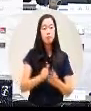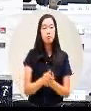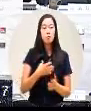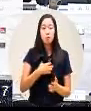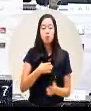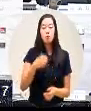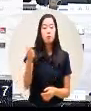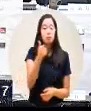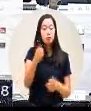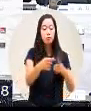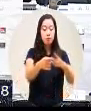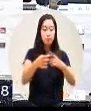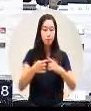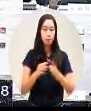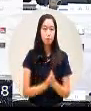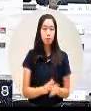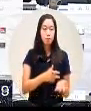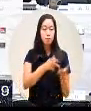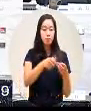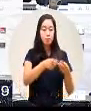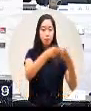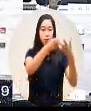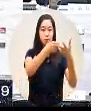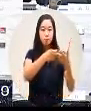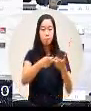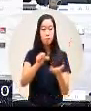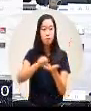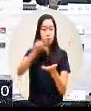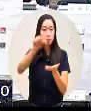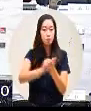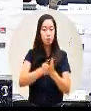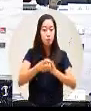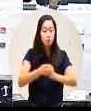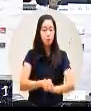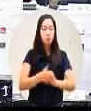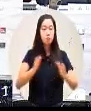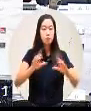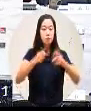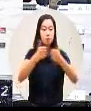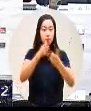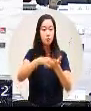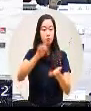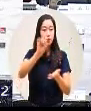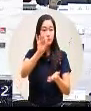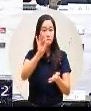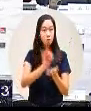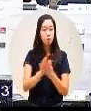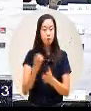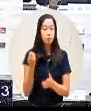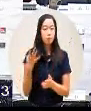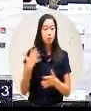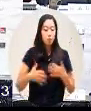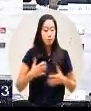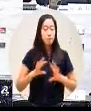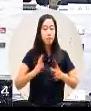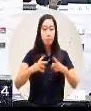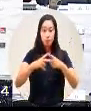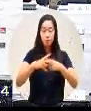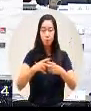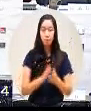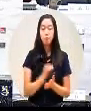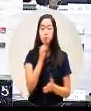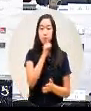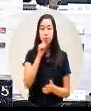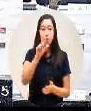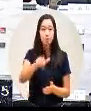昭，第七届第五次定期大会第十五次会议，新兴国小营